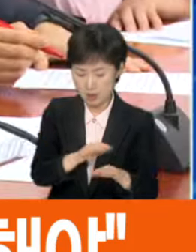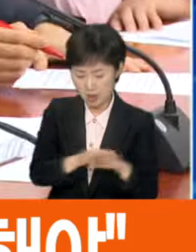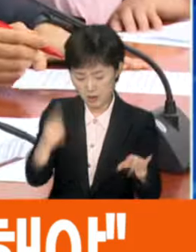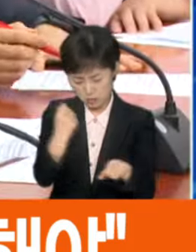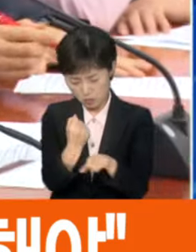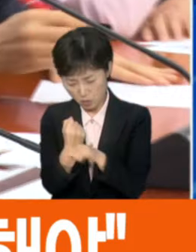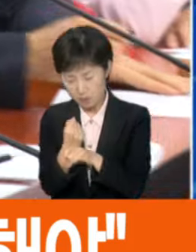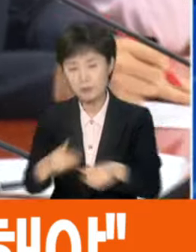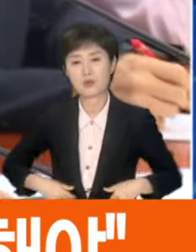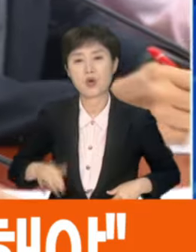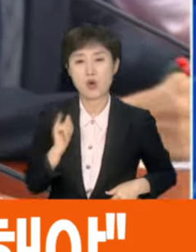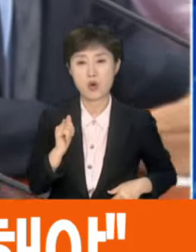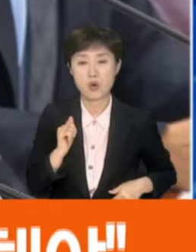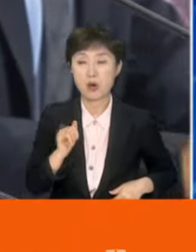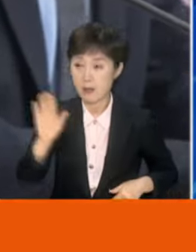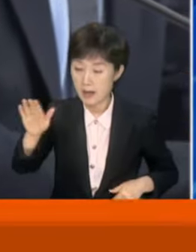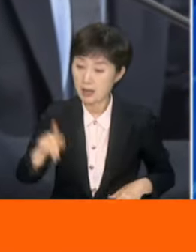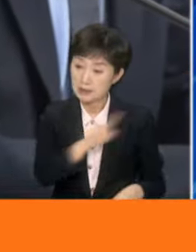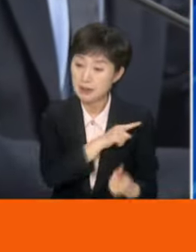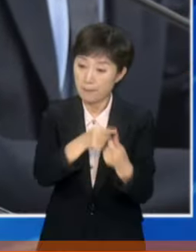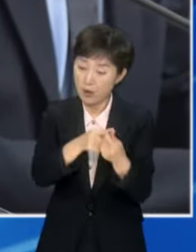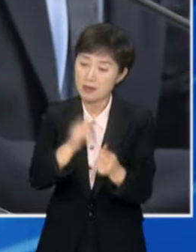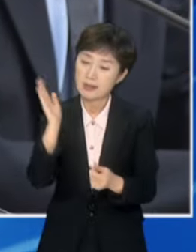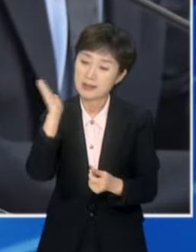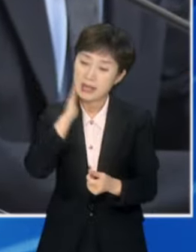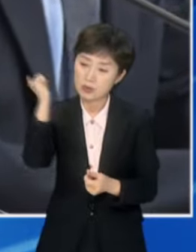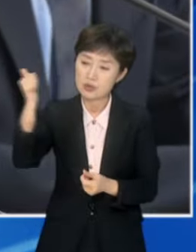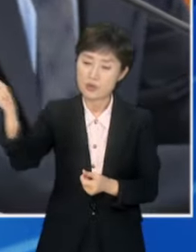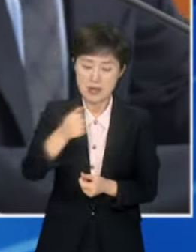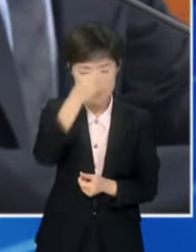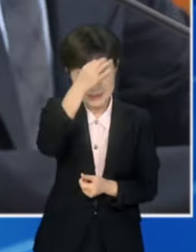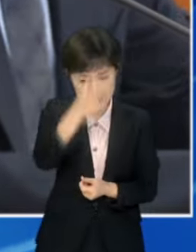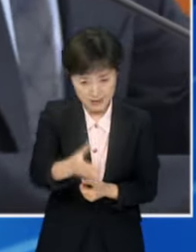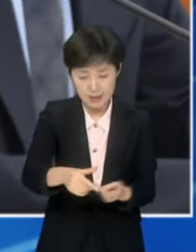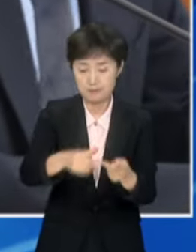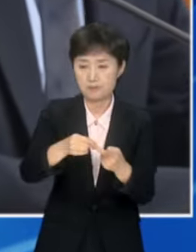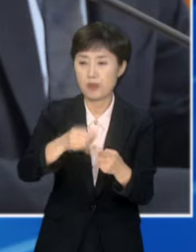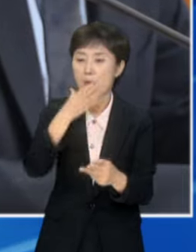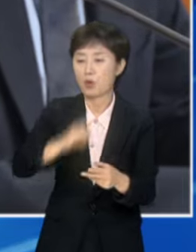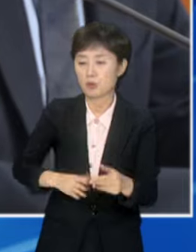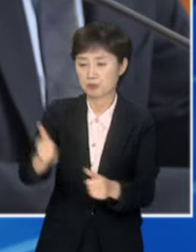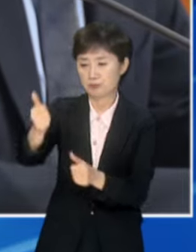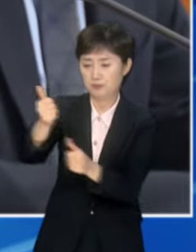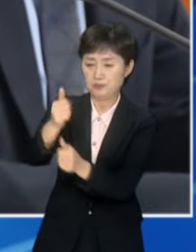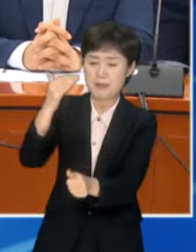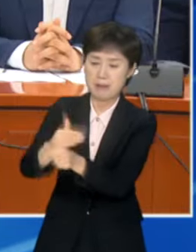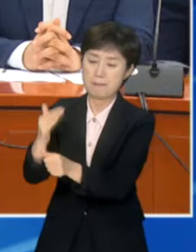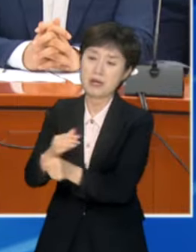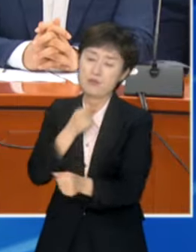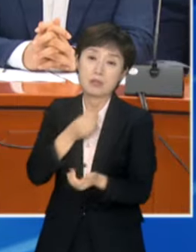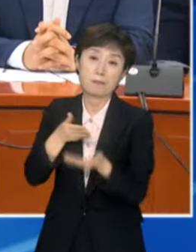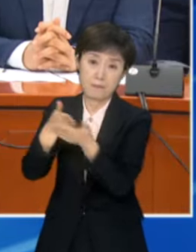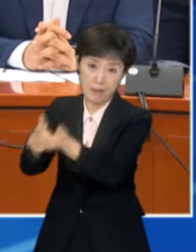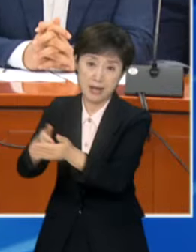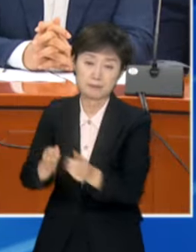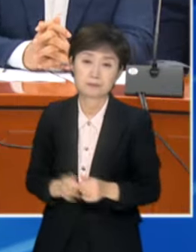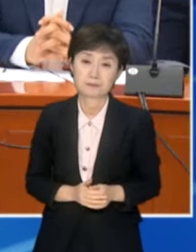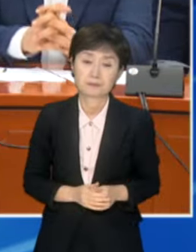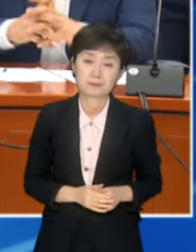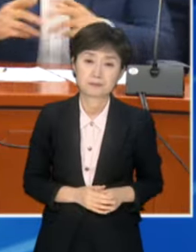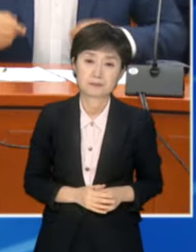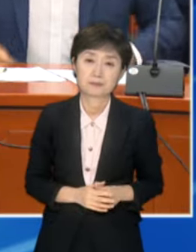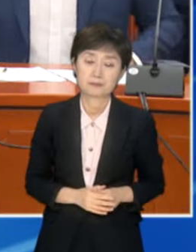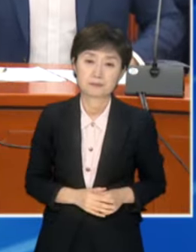한다며 대통령의 사과와 복지부 장차관 문책과 경질 등을 제차 주장했습니다 민주당측 발언도